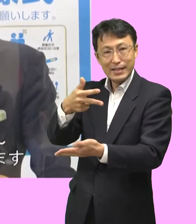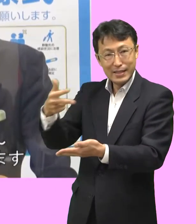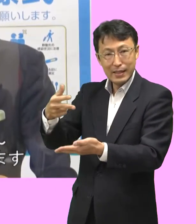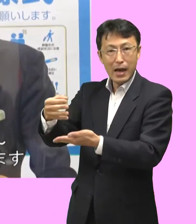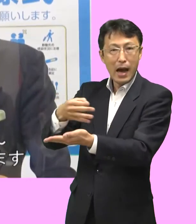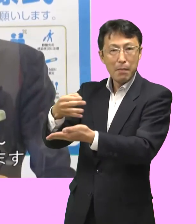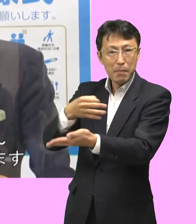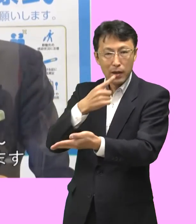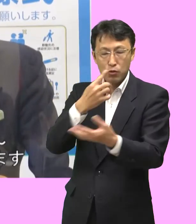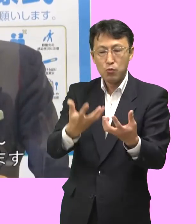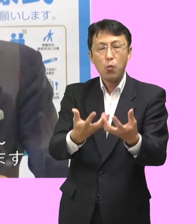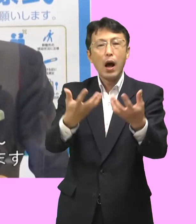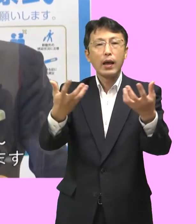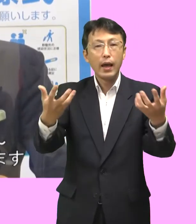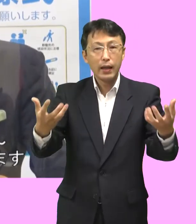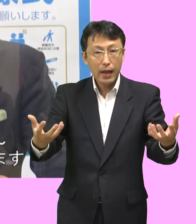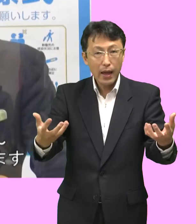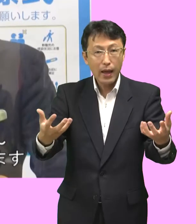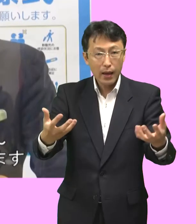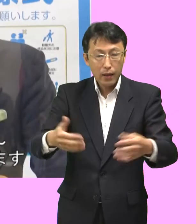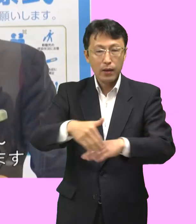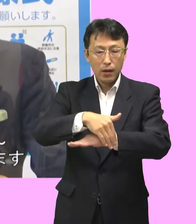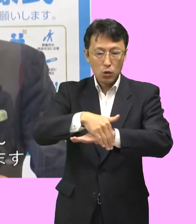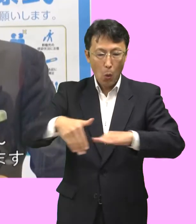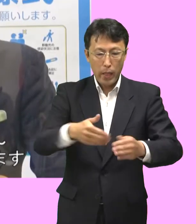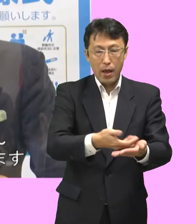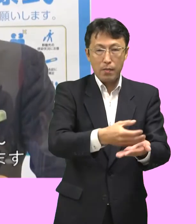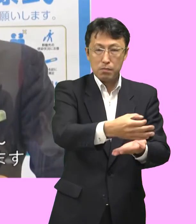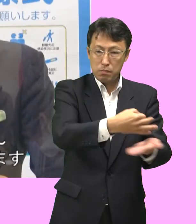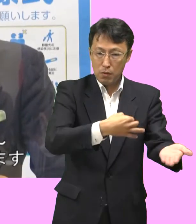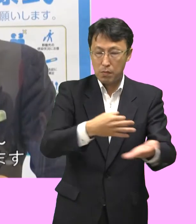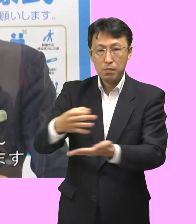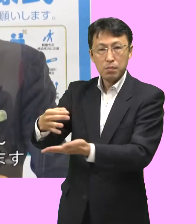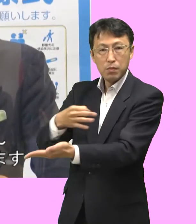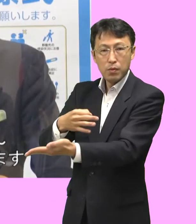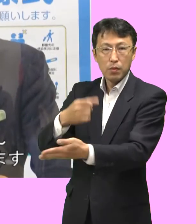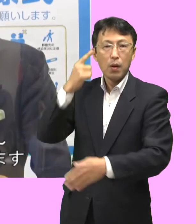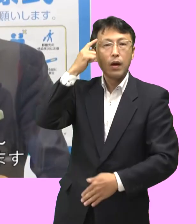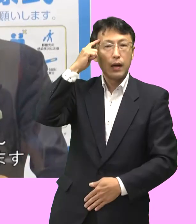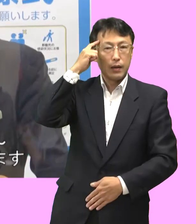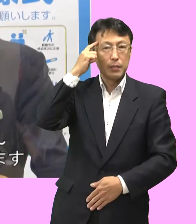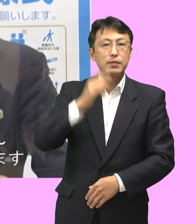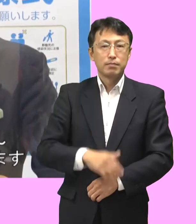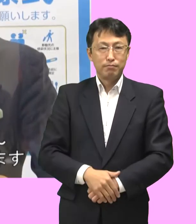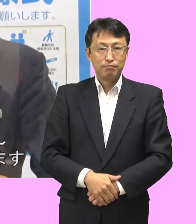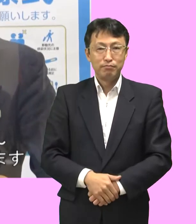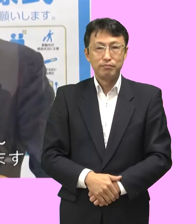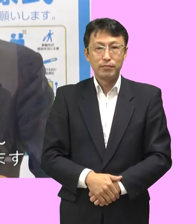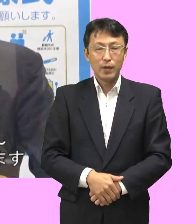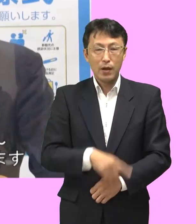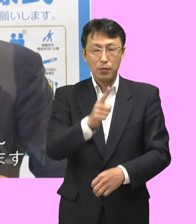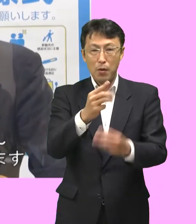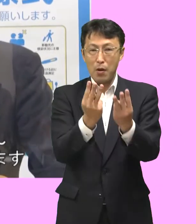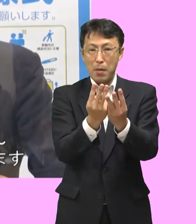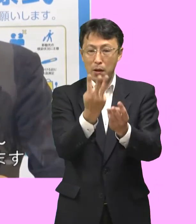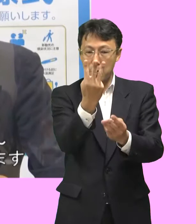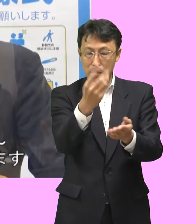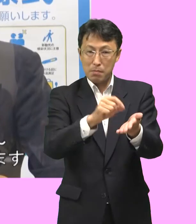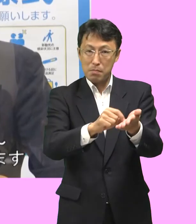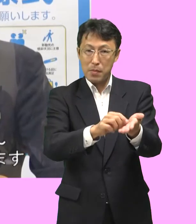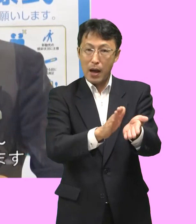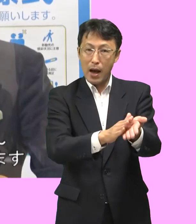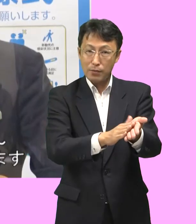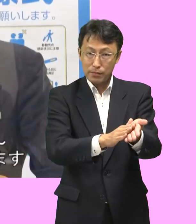で、3番にあるようにですね、まずは最初に引き換え券をまたお申し込みいただい